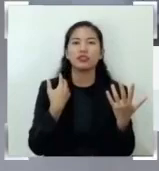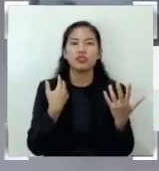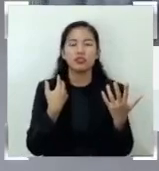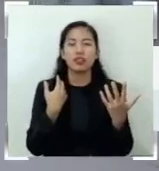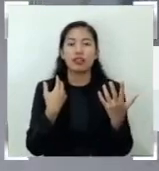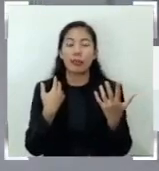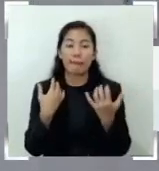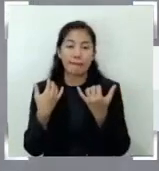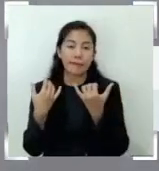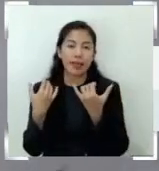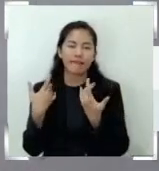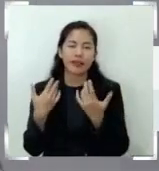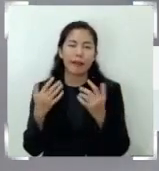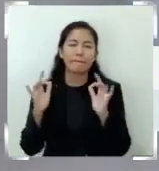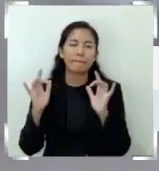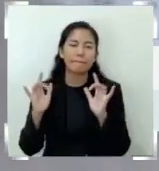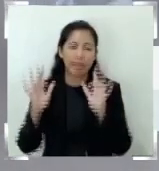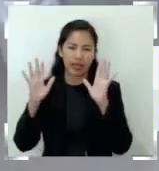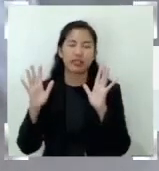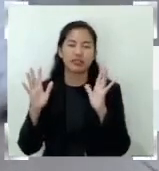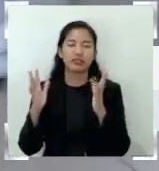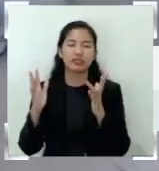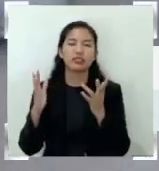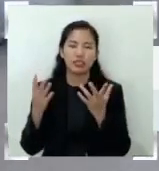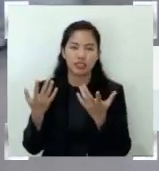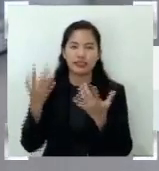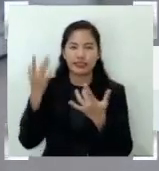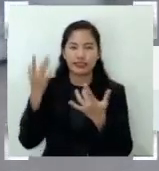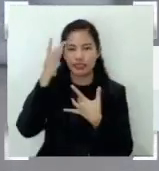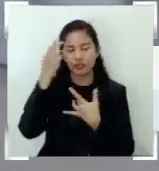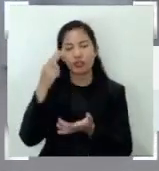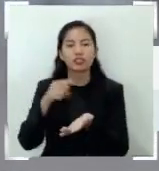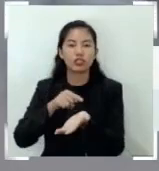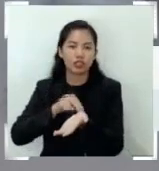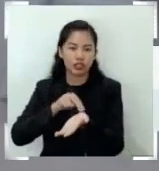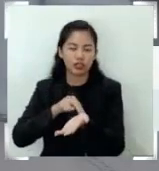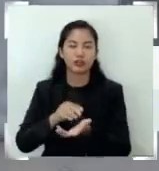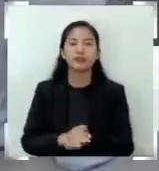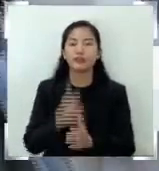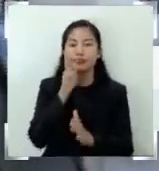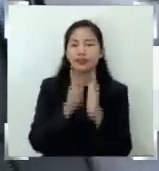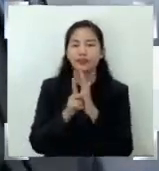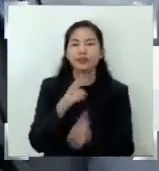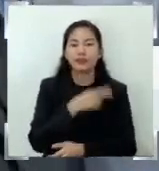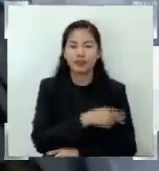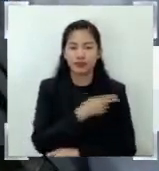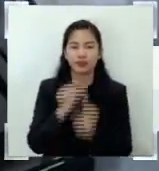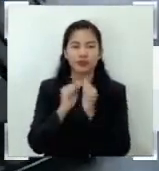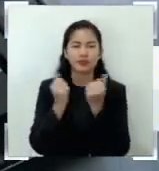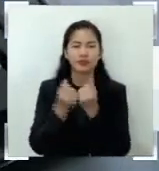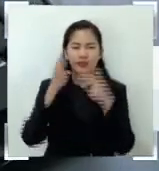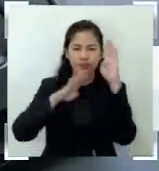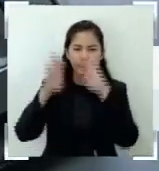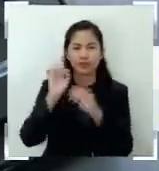na nagpo-positibo sa COVID. Ang Private Hospitals Association of the Philippines, problema rin sa kakulangan ng staff ang nagiging problema ngayon at biglang sipa